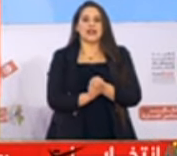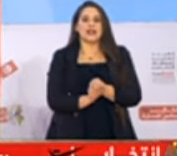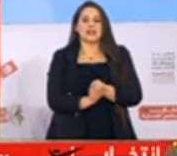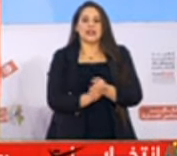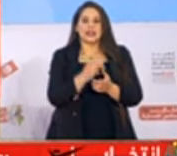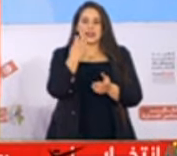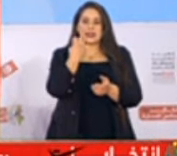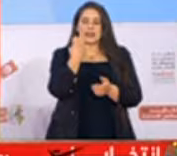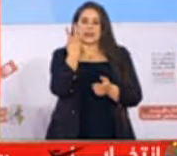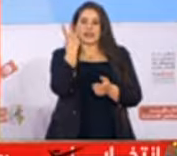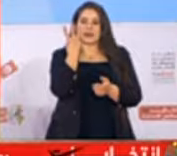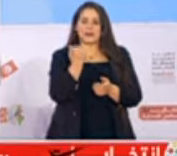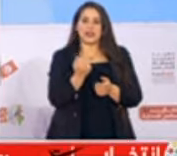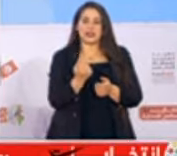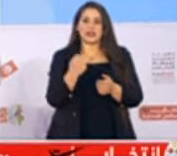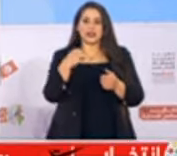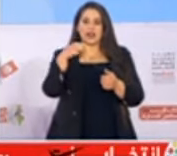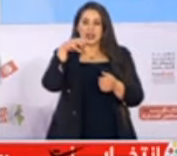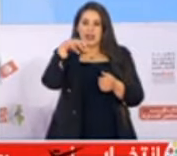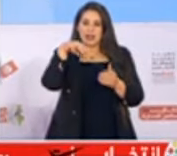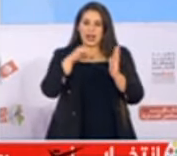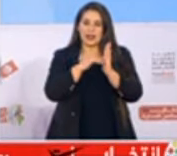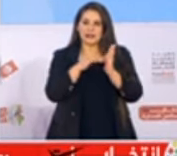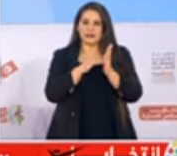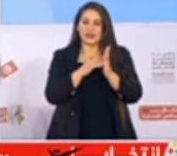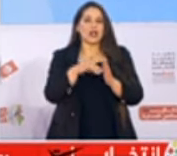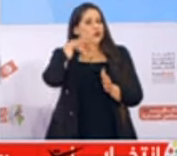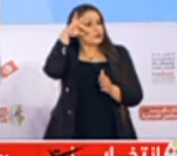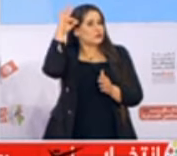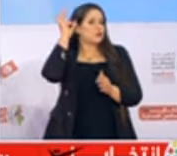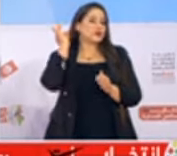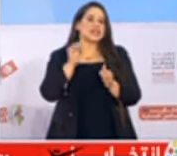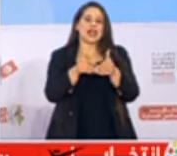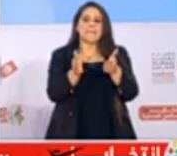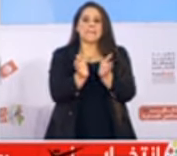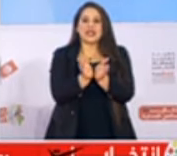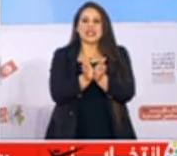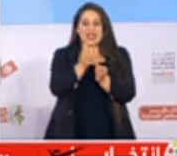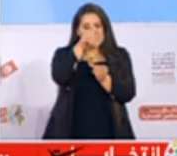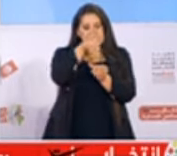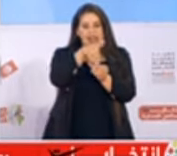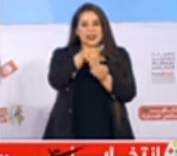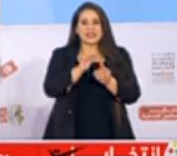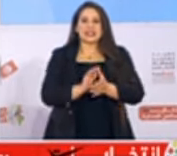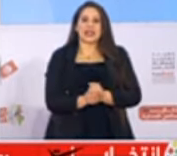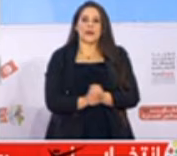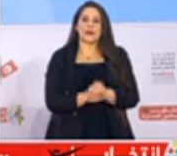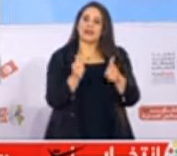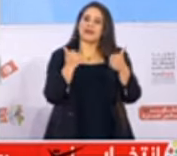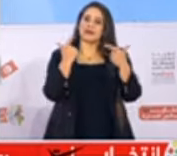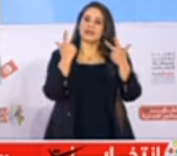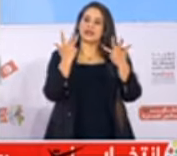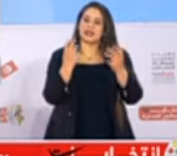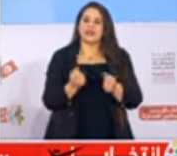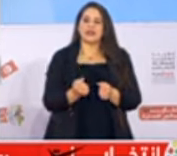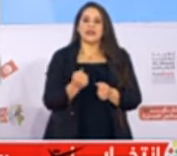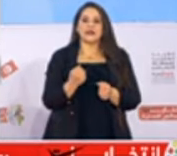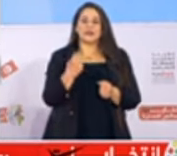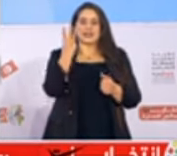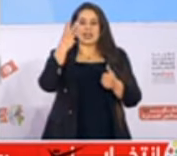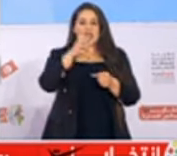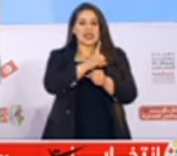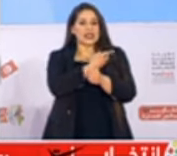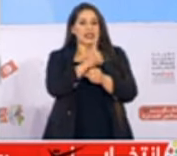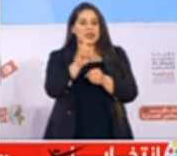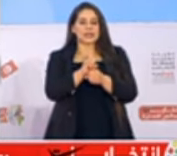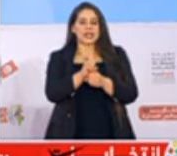تونسي اظن هم اللي شاركوا فعليا في المسارات الانتخابيه، معنا اكثر حاجه سجلناها هي